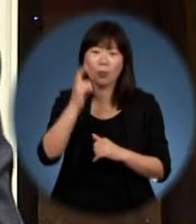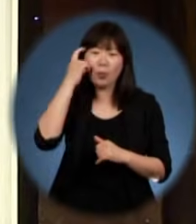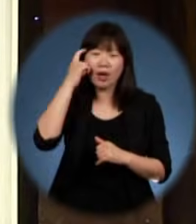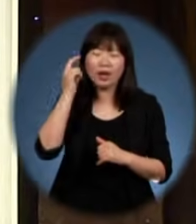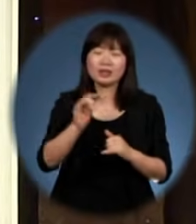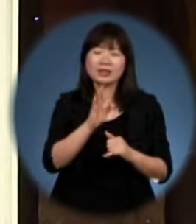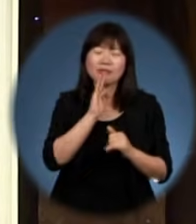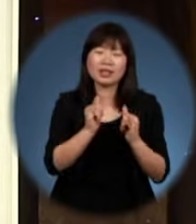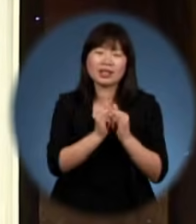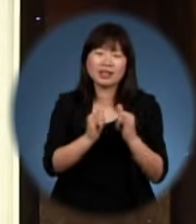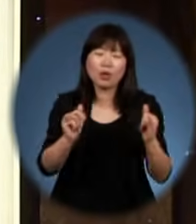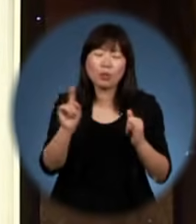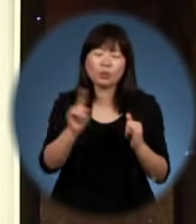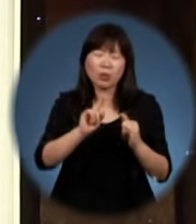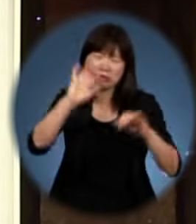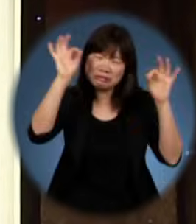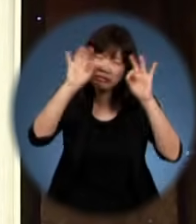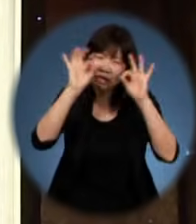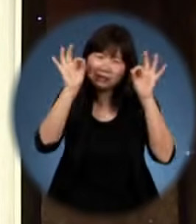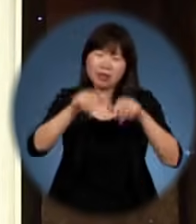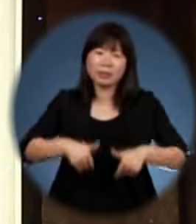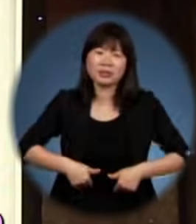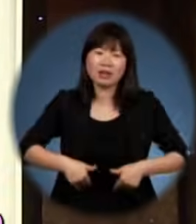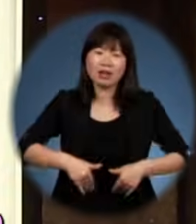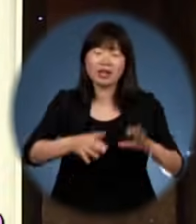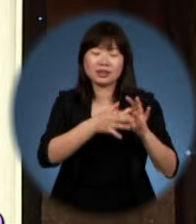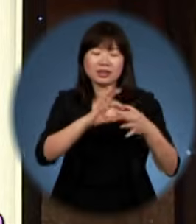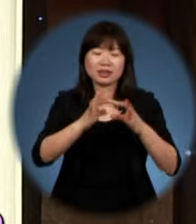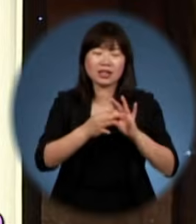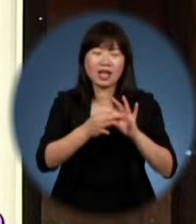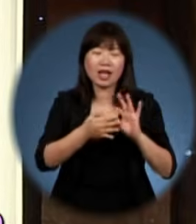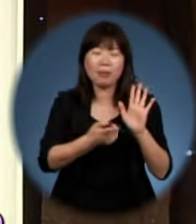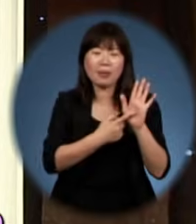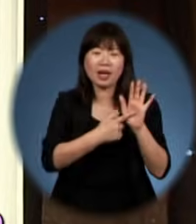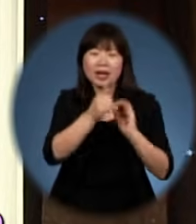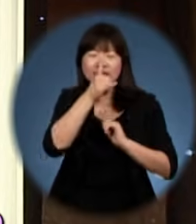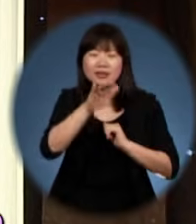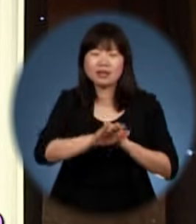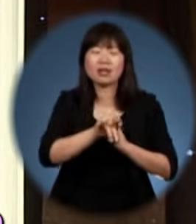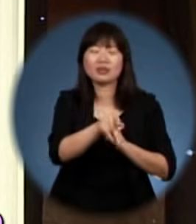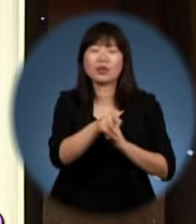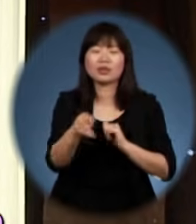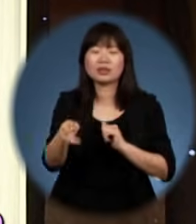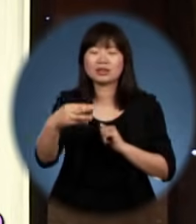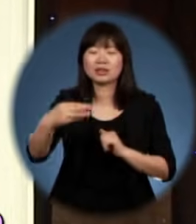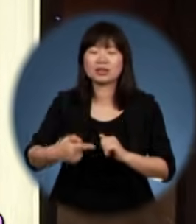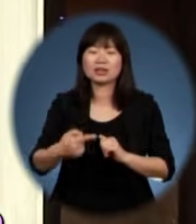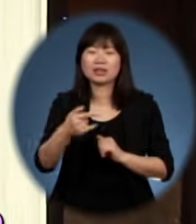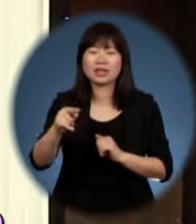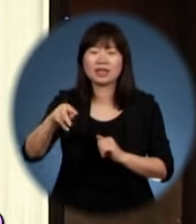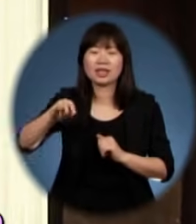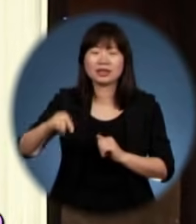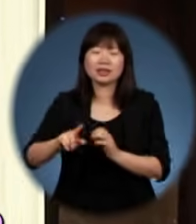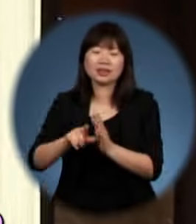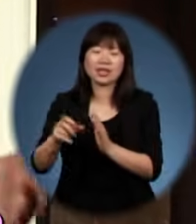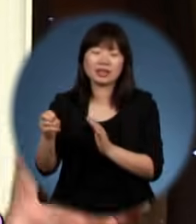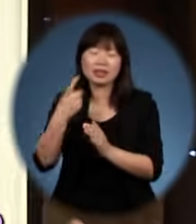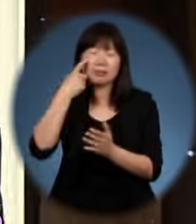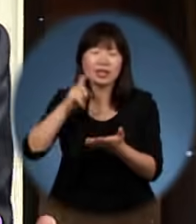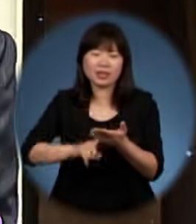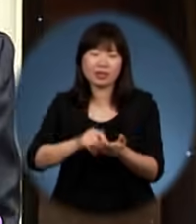3밴 인간은 무엇을 추구해야 되느냐 에 대해서 그리스가 발견했는데 그것을 연애 3서 시대가 다시 재